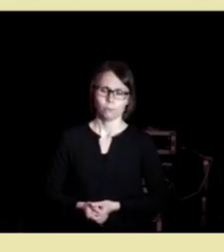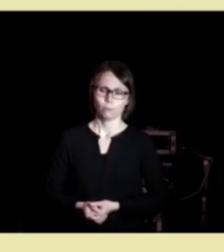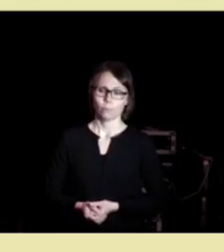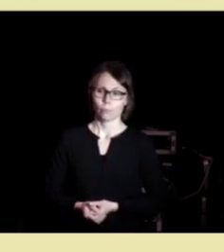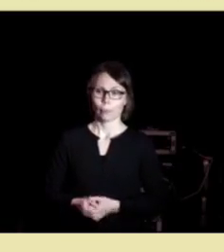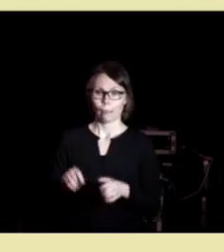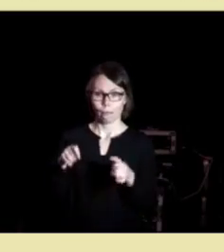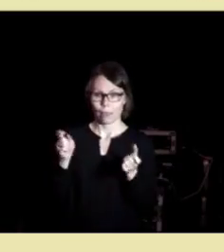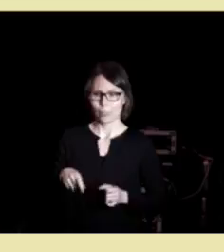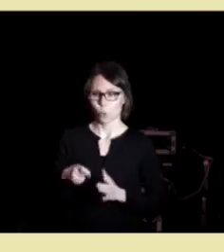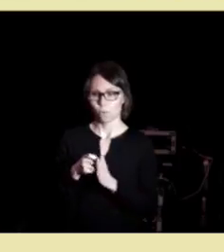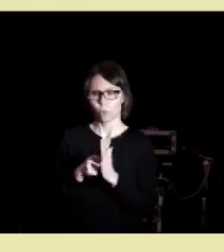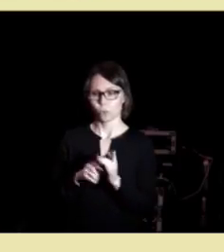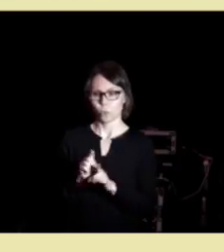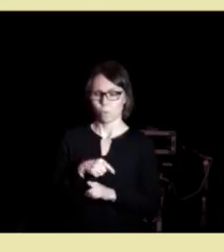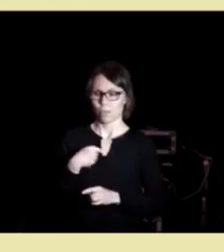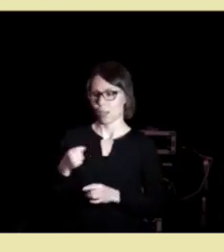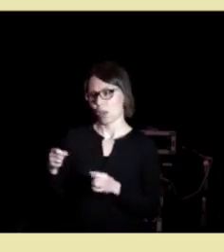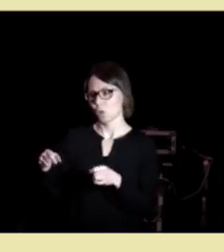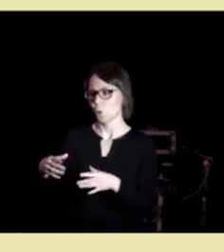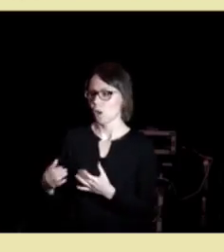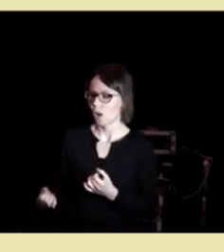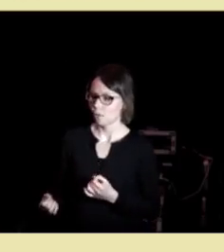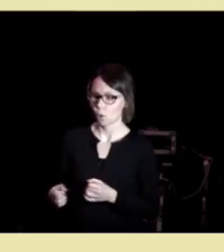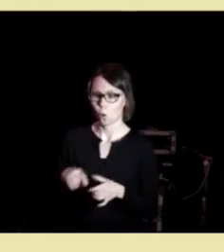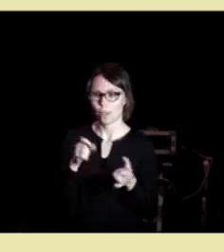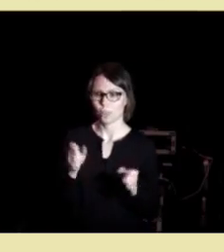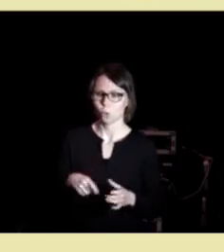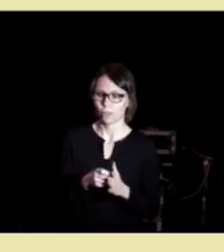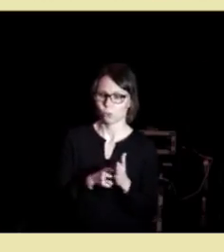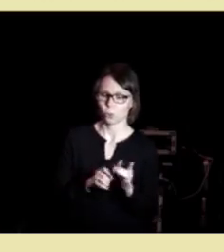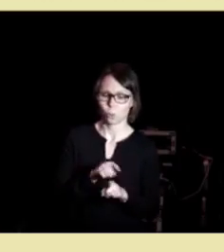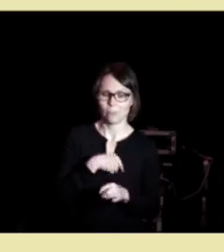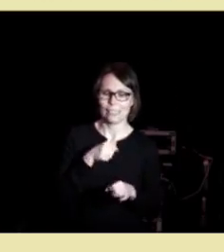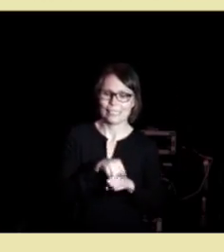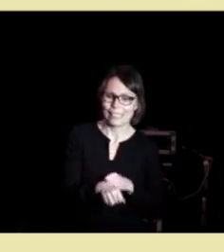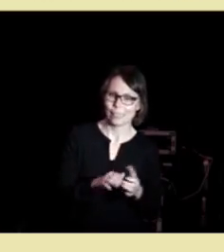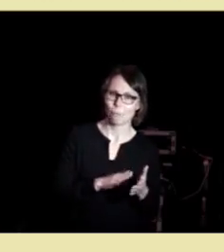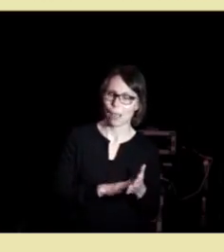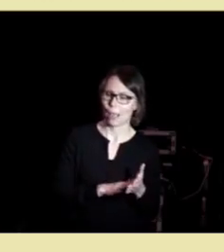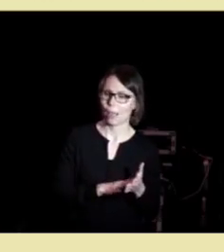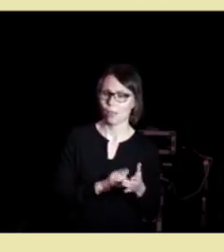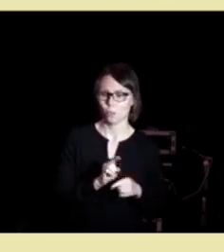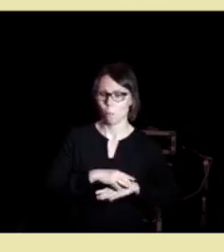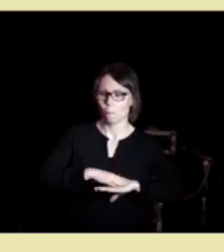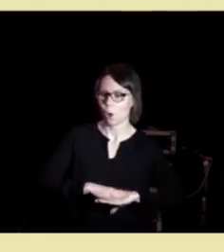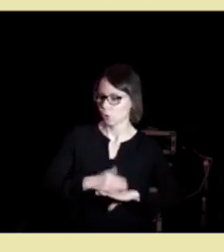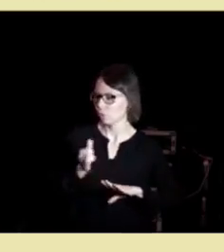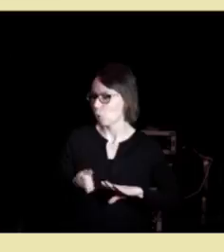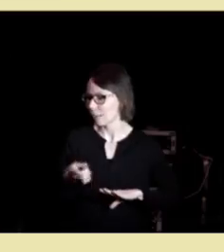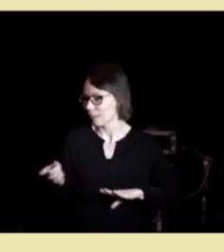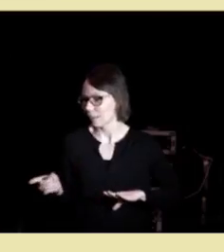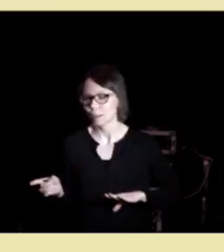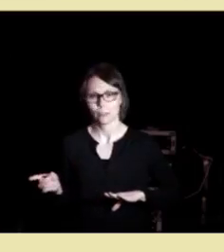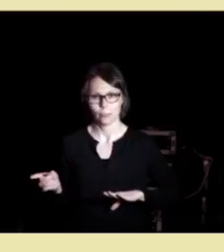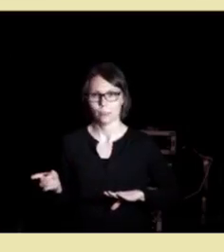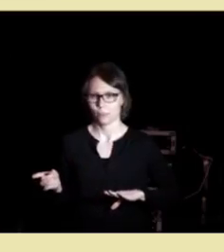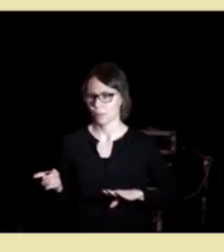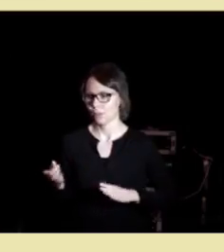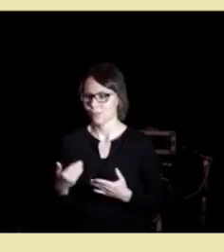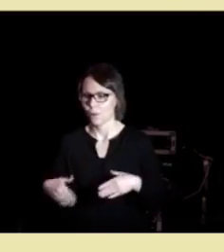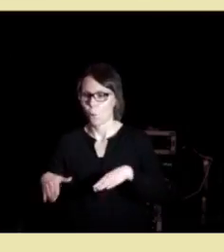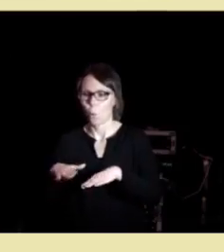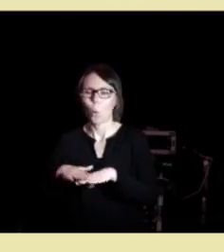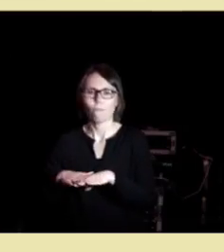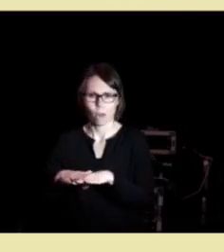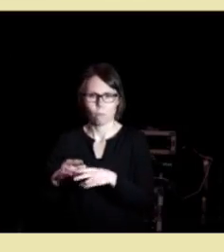De risikofaktorene som vi dør av, og de risikofaktorene som vi sliter med som bakgrunn for disse, de overlapper